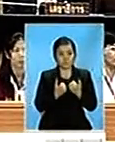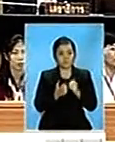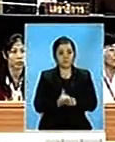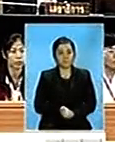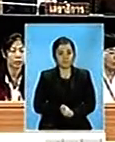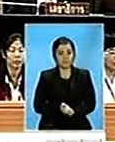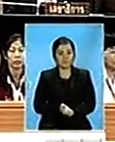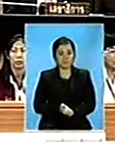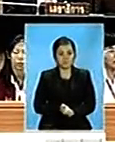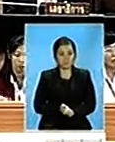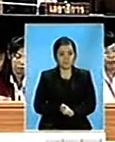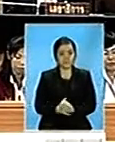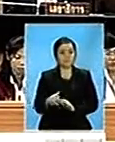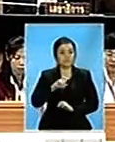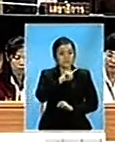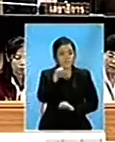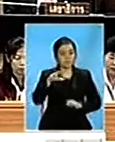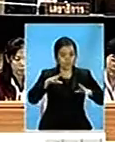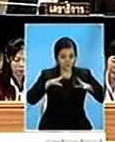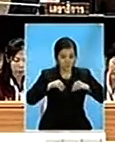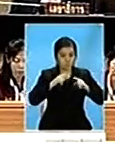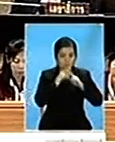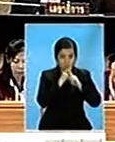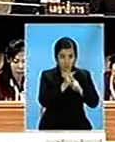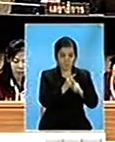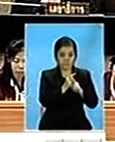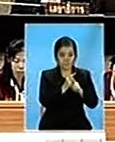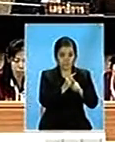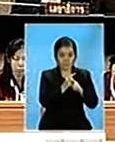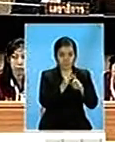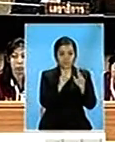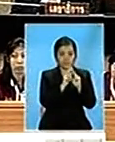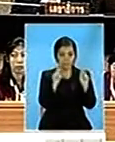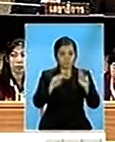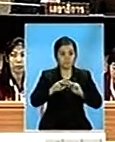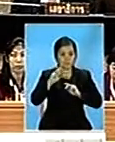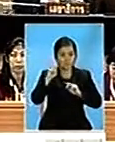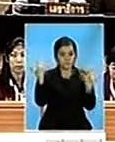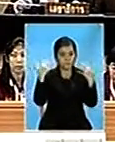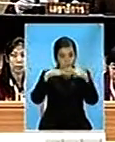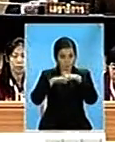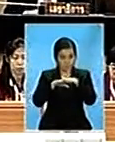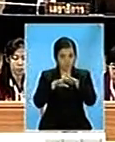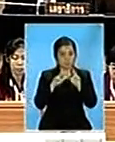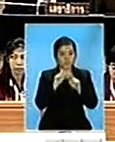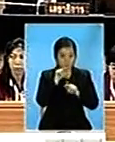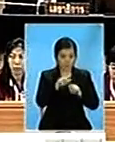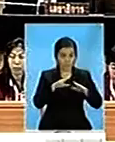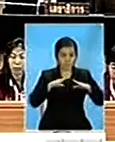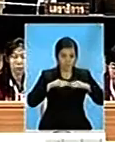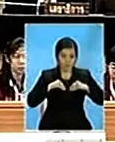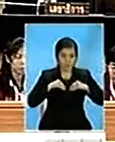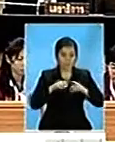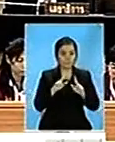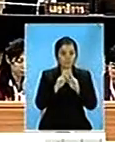มติครับเห็นด้วยกับการที่จะให้มีการตั้งคณะกรรมาธิการวิสามัญหรือไม่ครับเห็นด้วยที่จะให้มีการตั้งกรรม